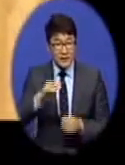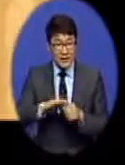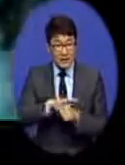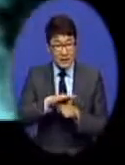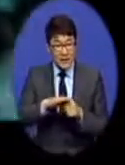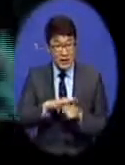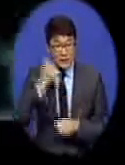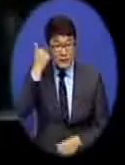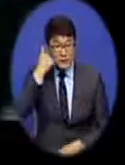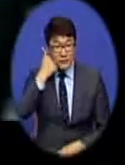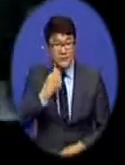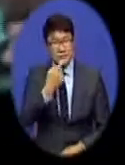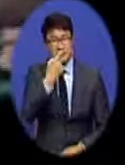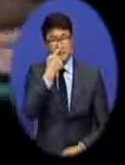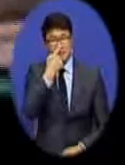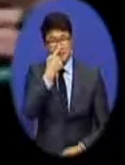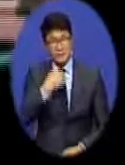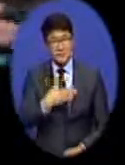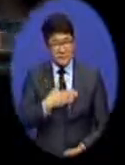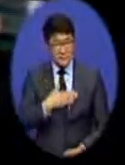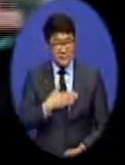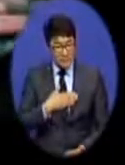당신의 사랑은 나야